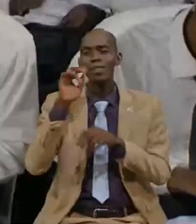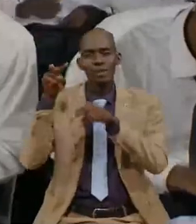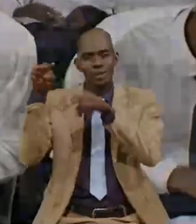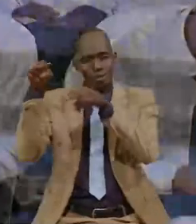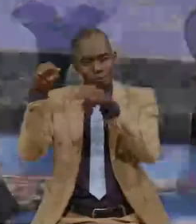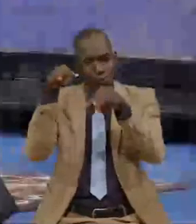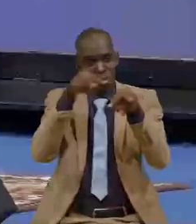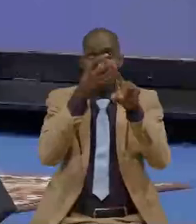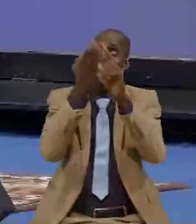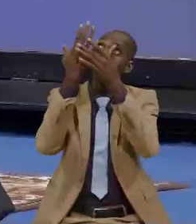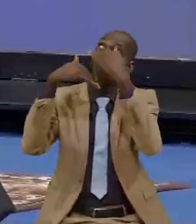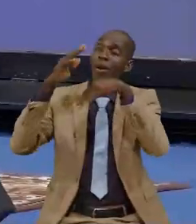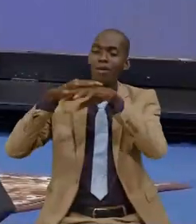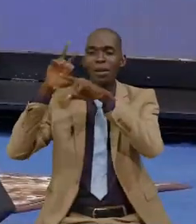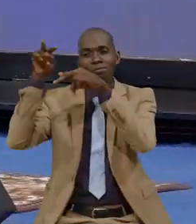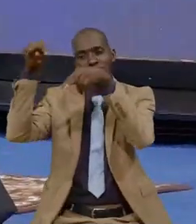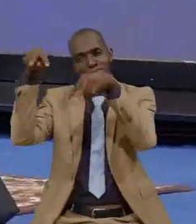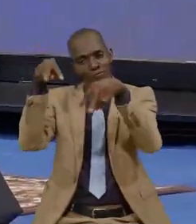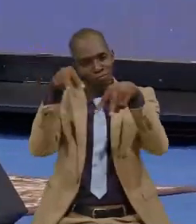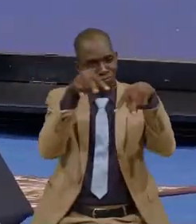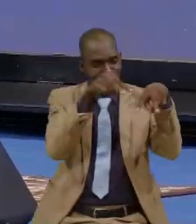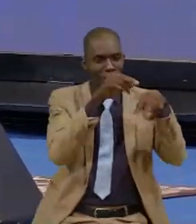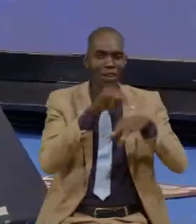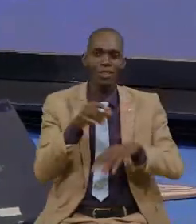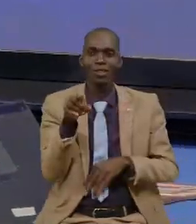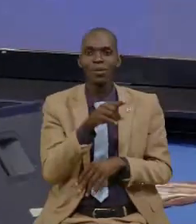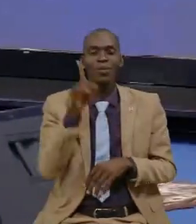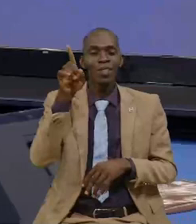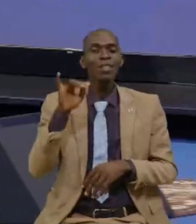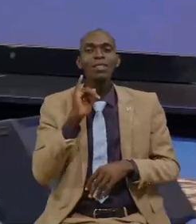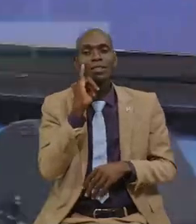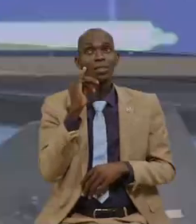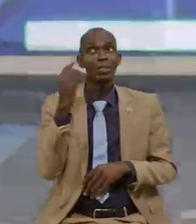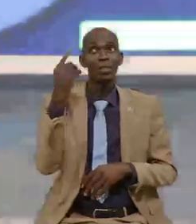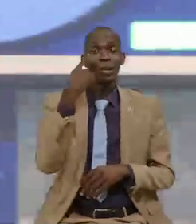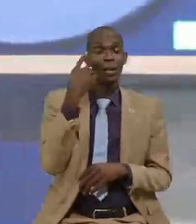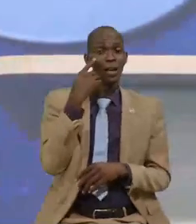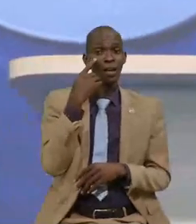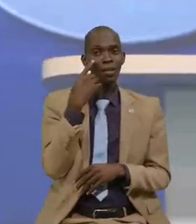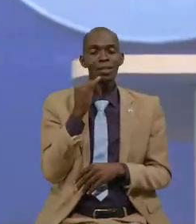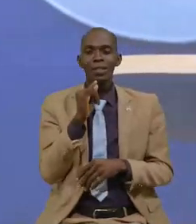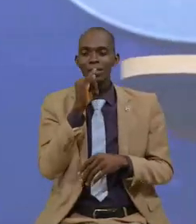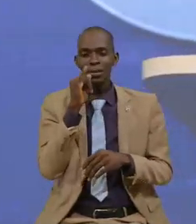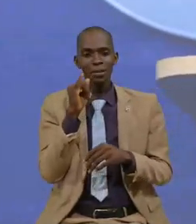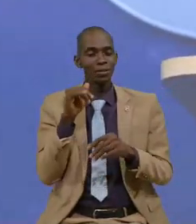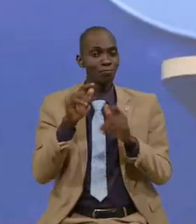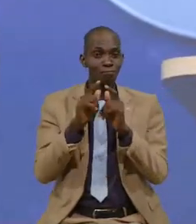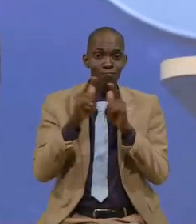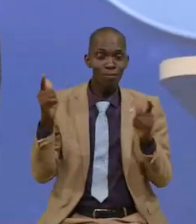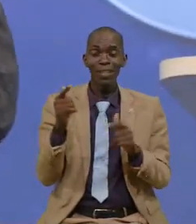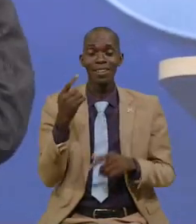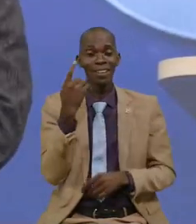vous voir. Il regarde depuis le ciel, il vous regarde. Ses yeux